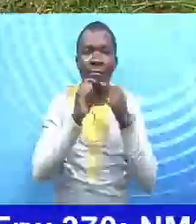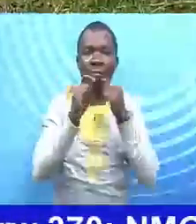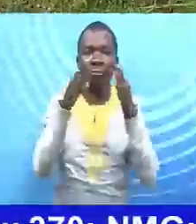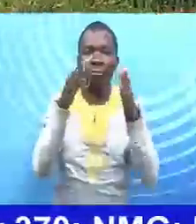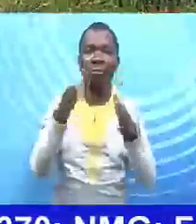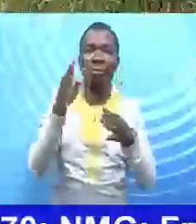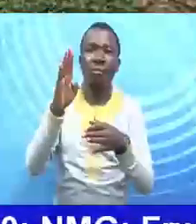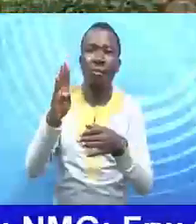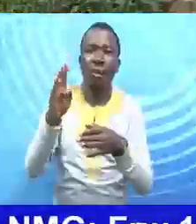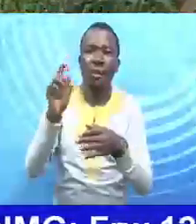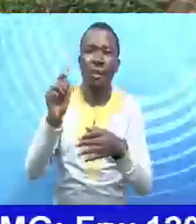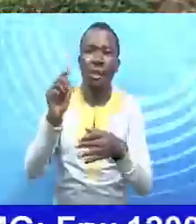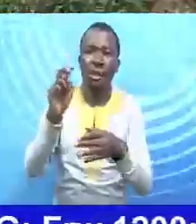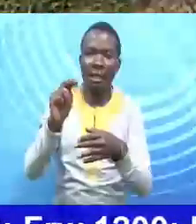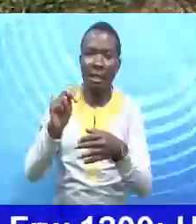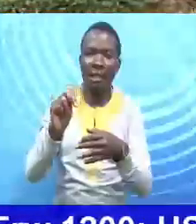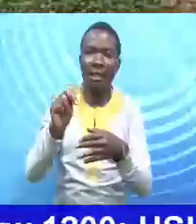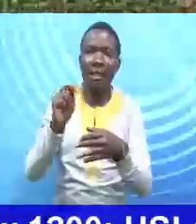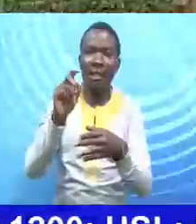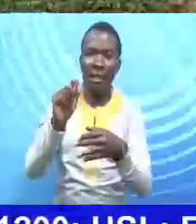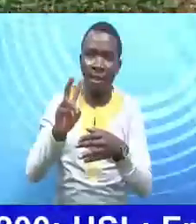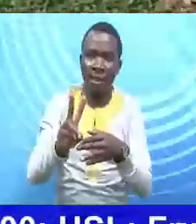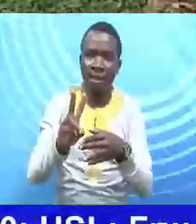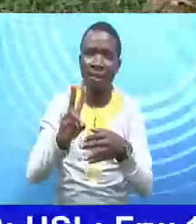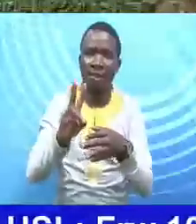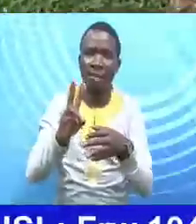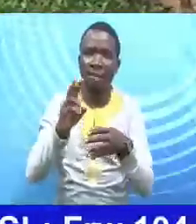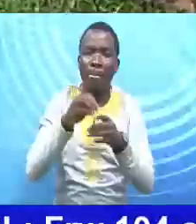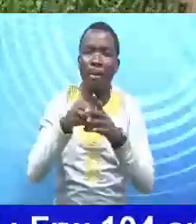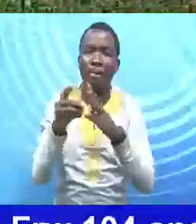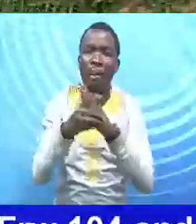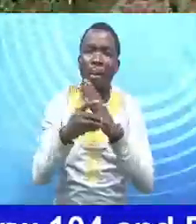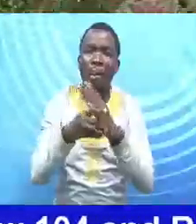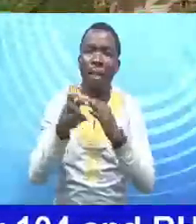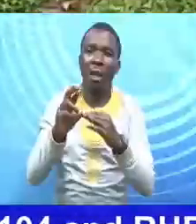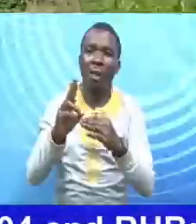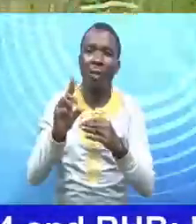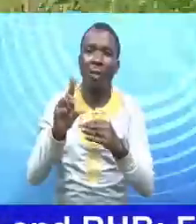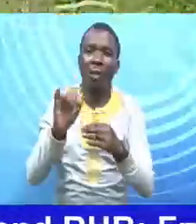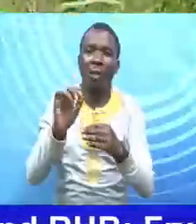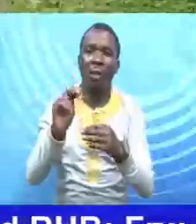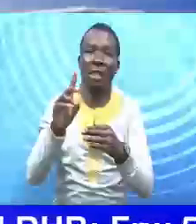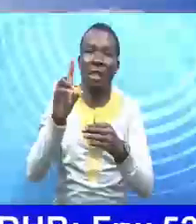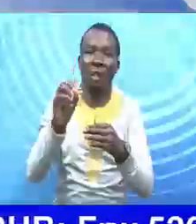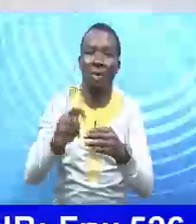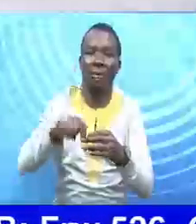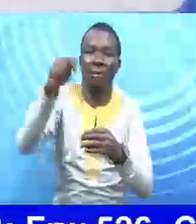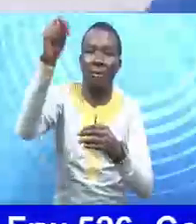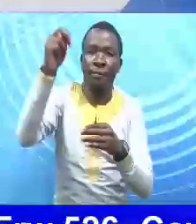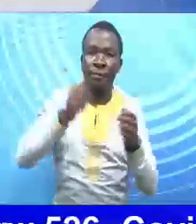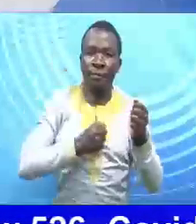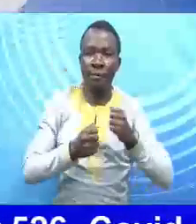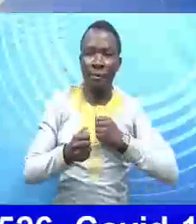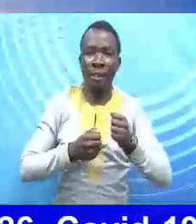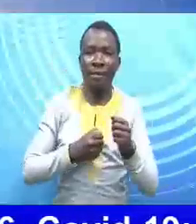Kevin Christian BTN TV mu karere ka Rulindo mu majyaruguru y'u Rwanda